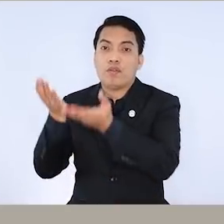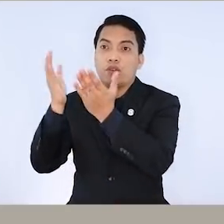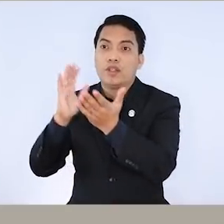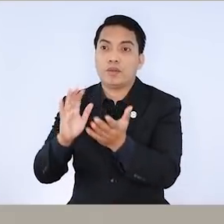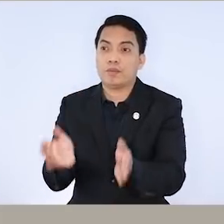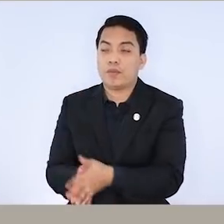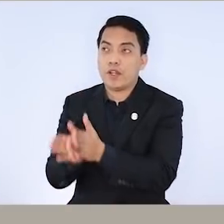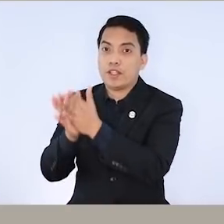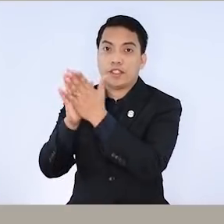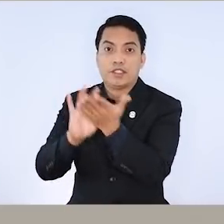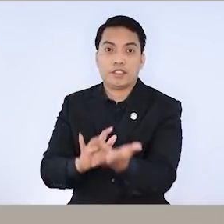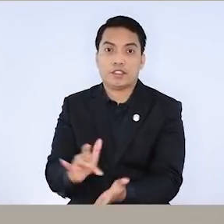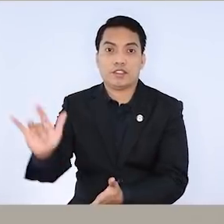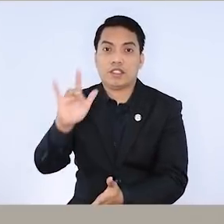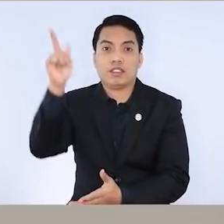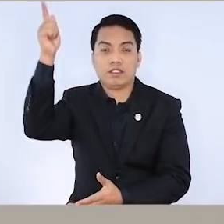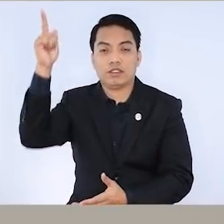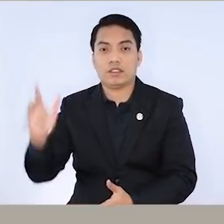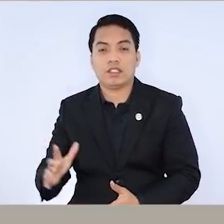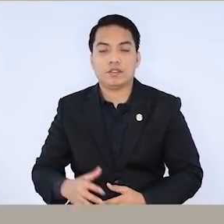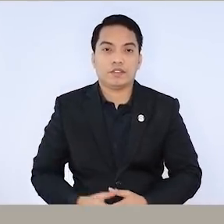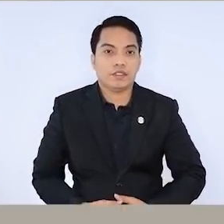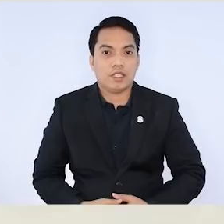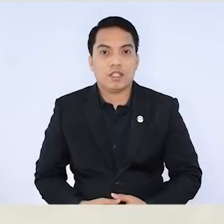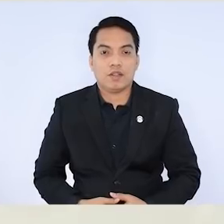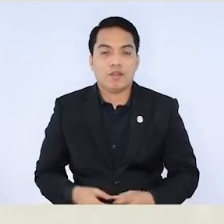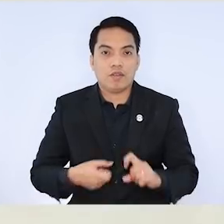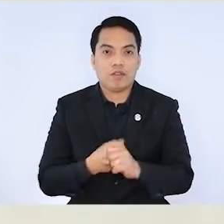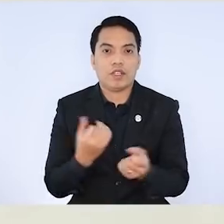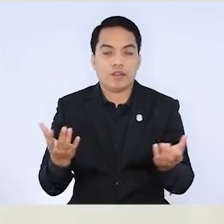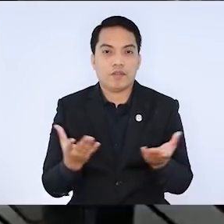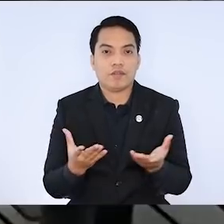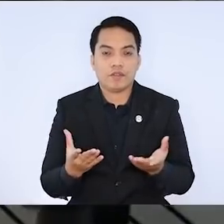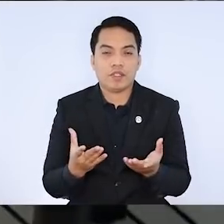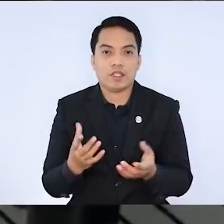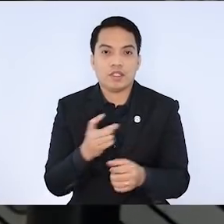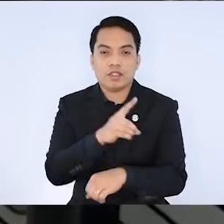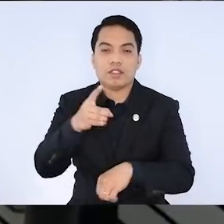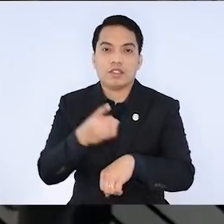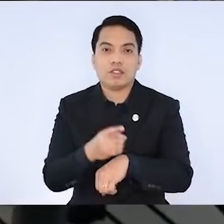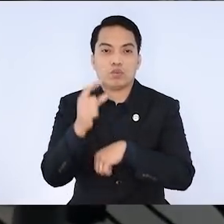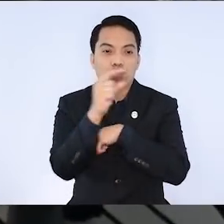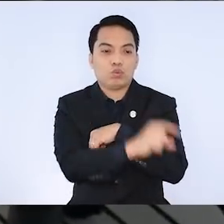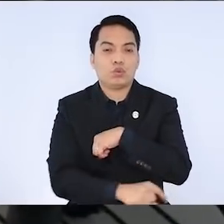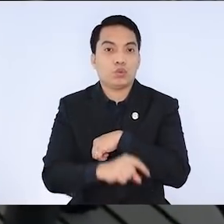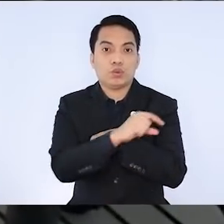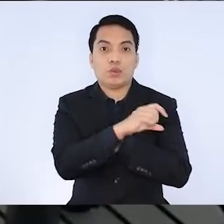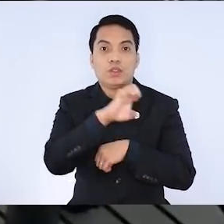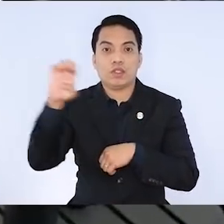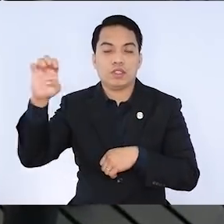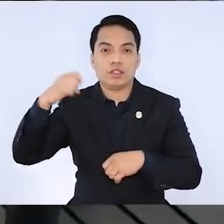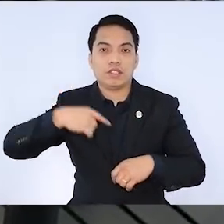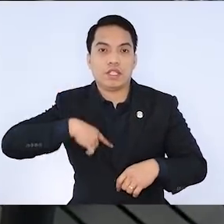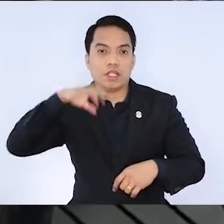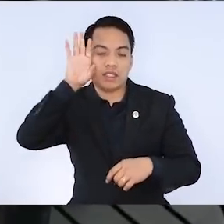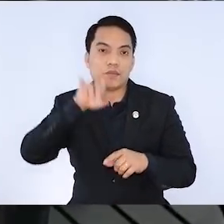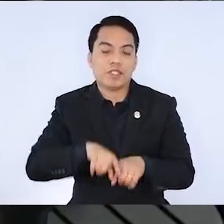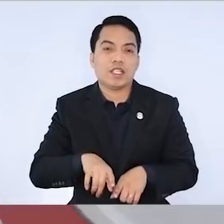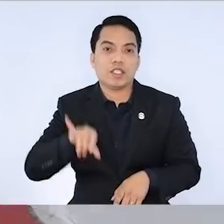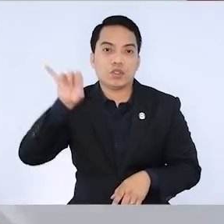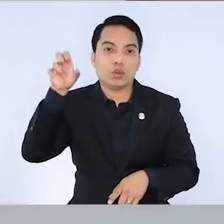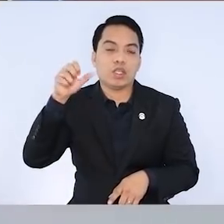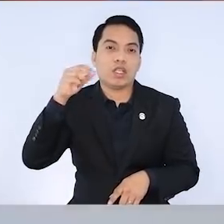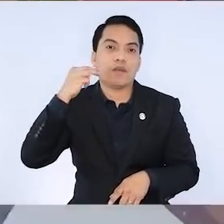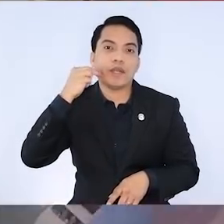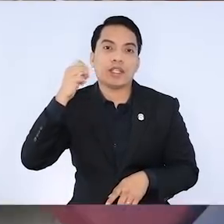at kaluwalhatian ang ating Panginoong Diyos. Mula po dito sa distrito ng Quezon East, ako po si kapatid na